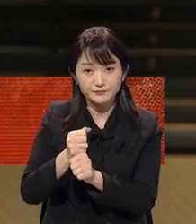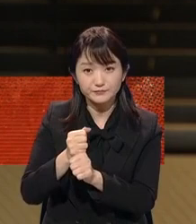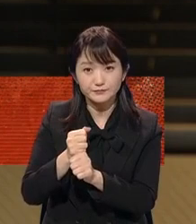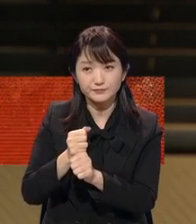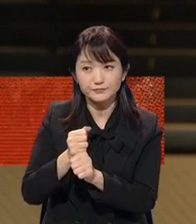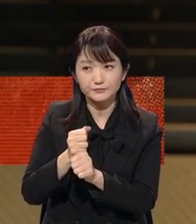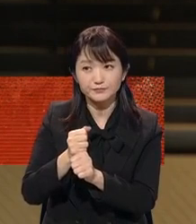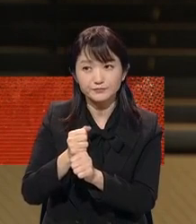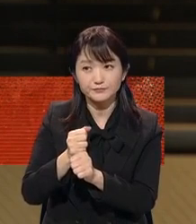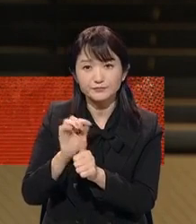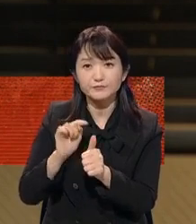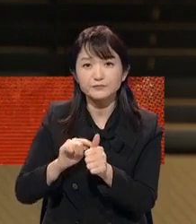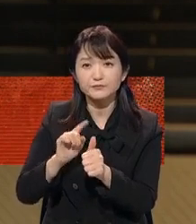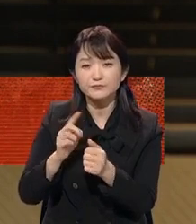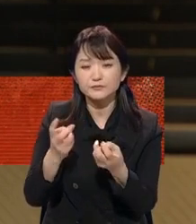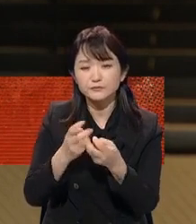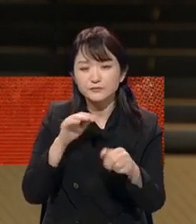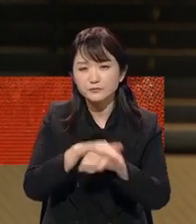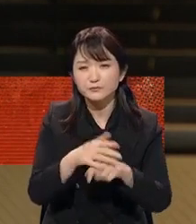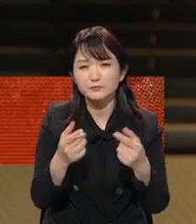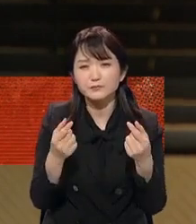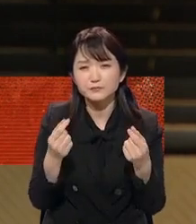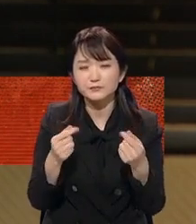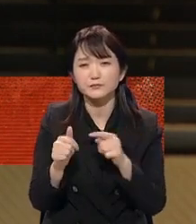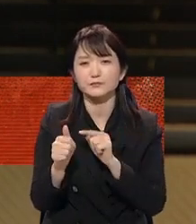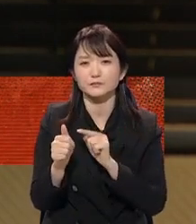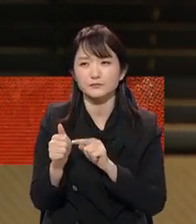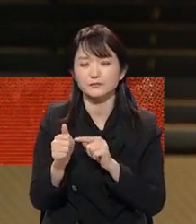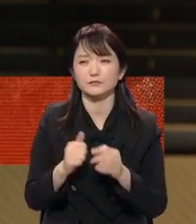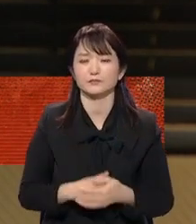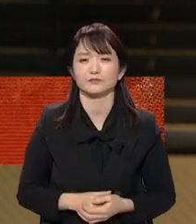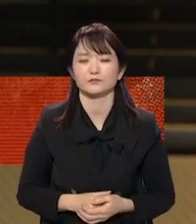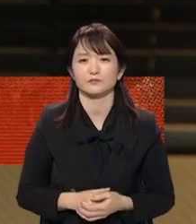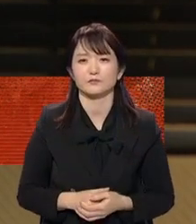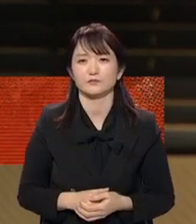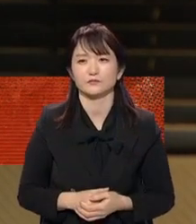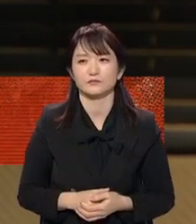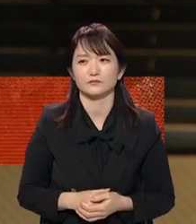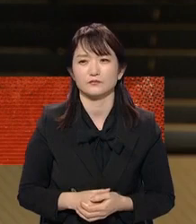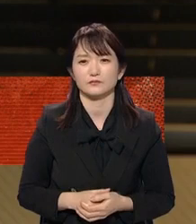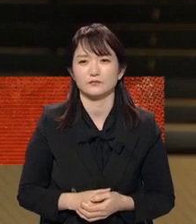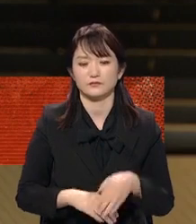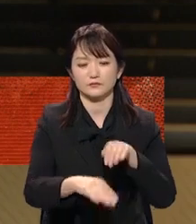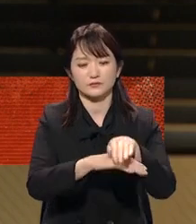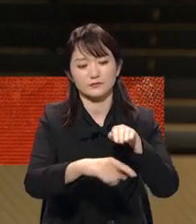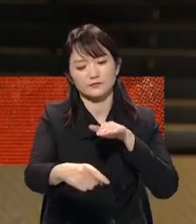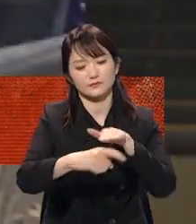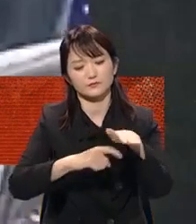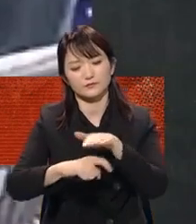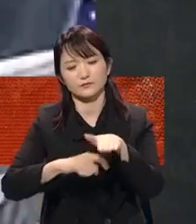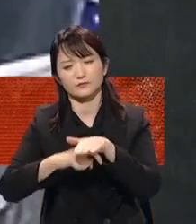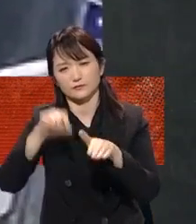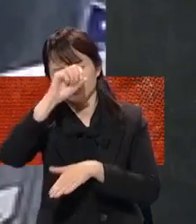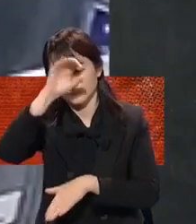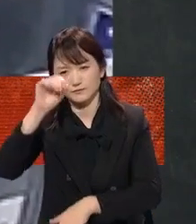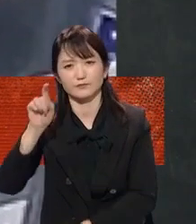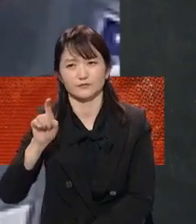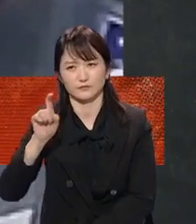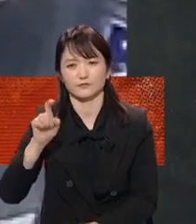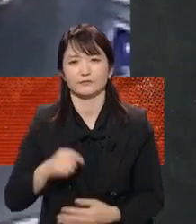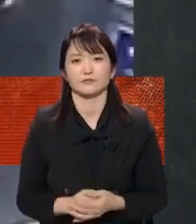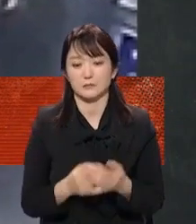보니까 방식이 거의 유사한 거 봤을 때는 이 사람이 한 10범 이상의 차량 절도 전과가 있었고요. 유사한